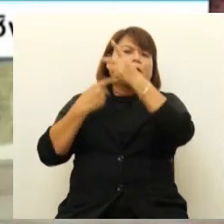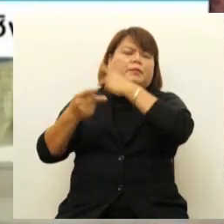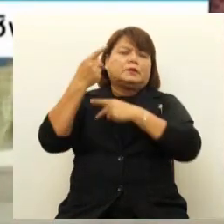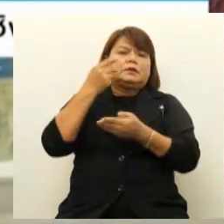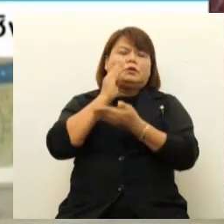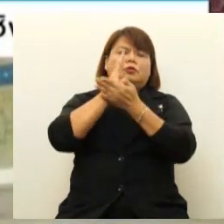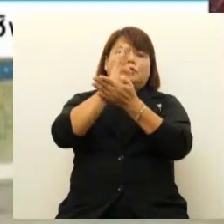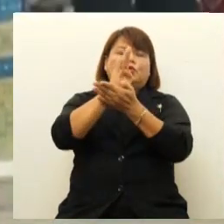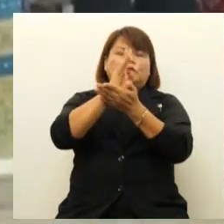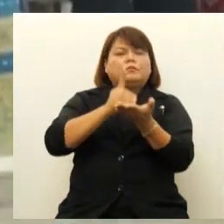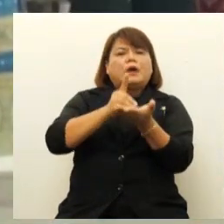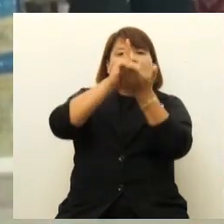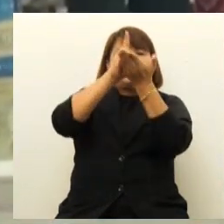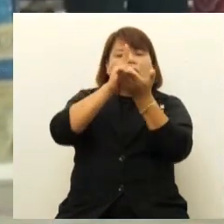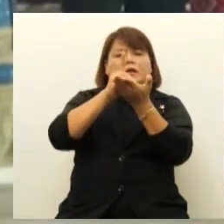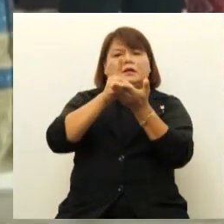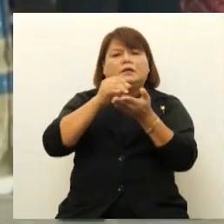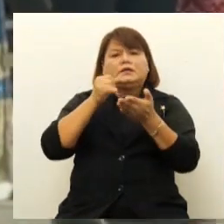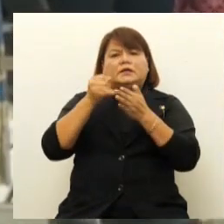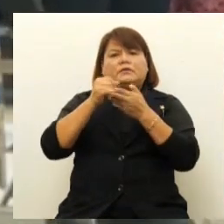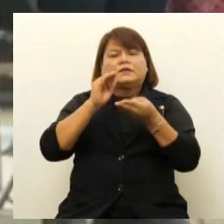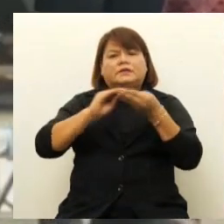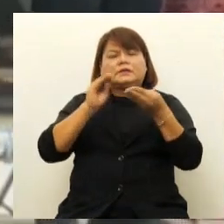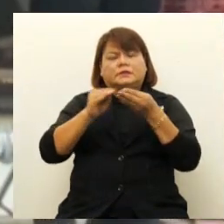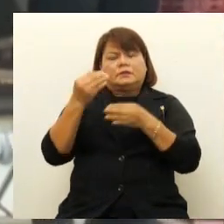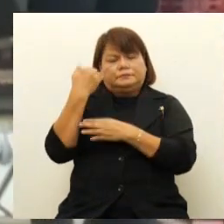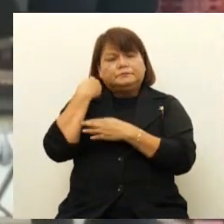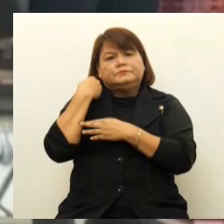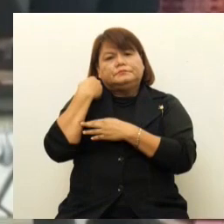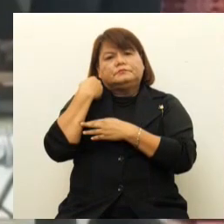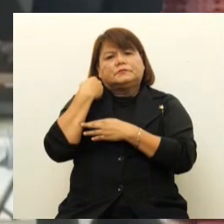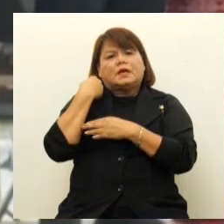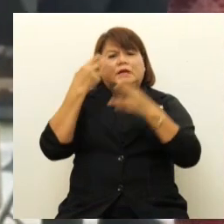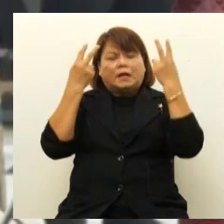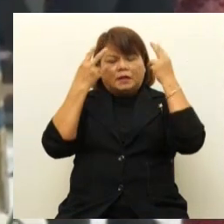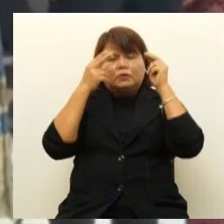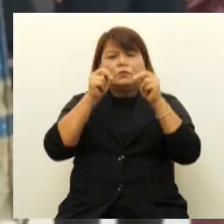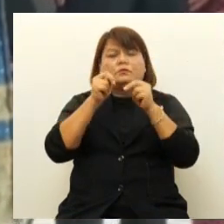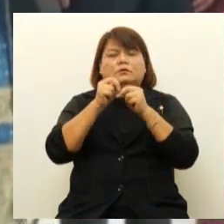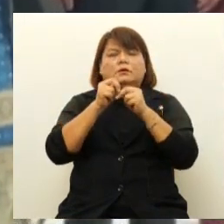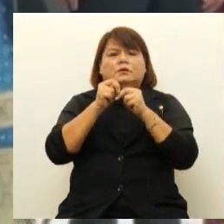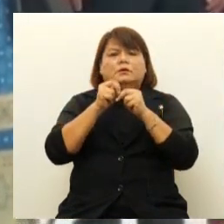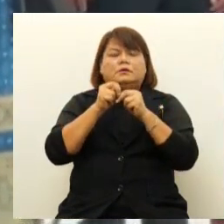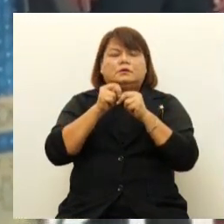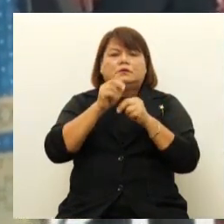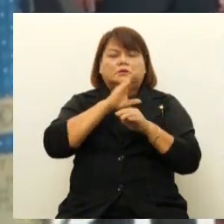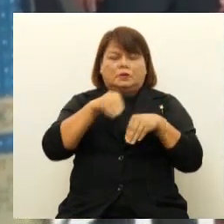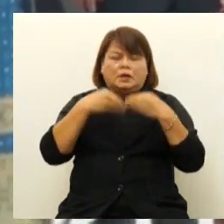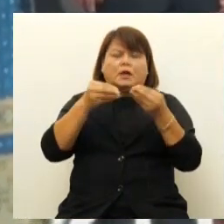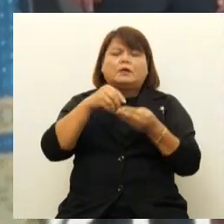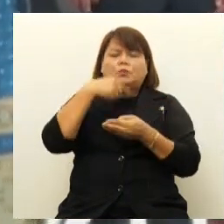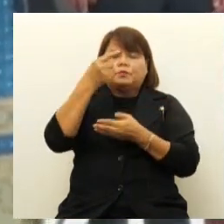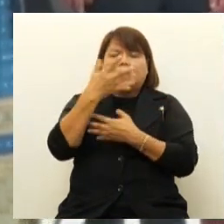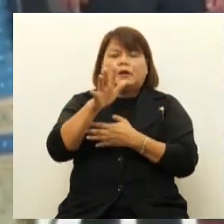จังหวัดฉะเชิงเทราปี2566ในวันนี้จากที่ท่านนายกบุญนาคได้นำเรียนพวกเราแล้วนะ